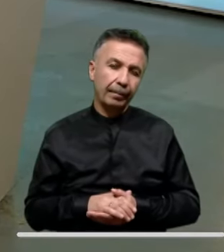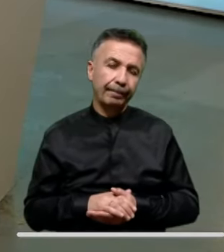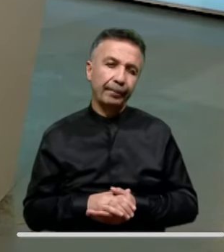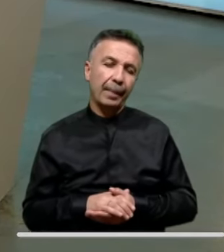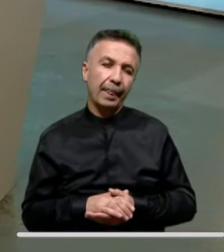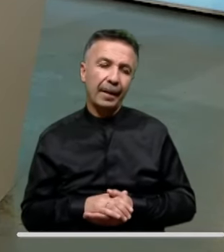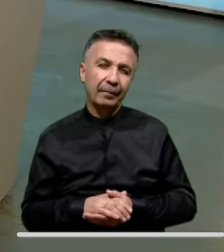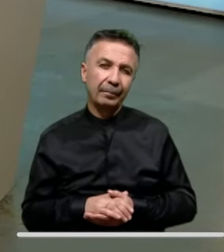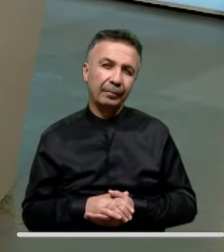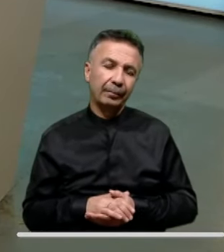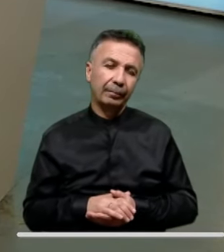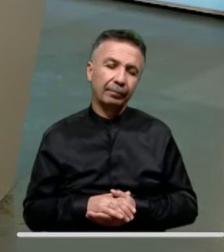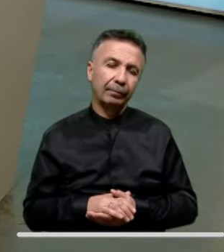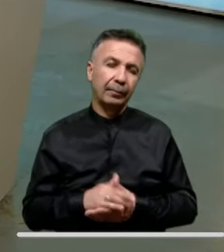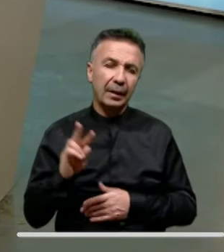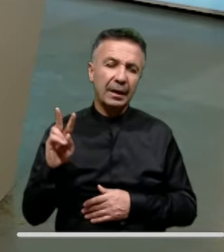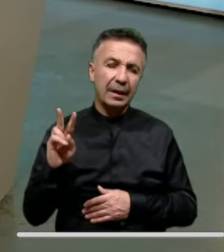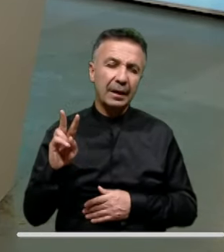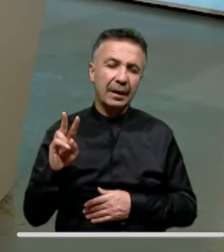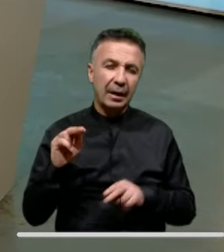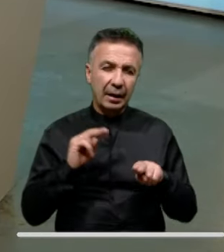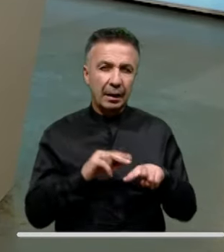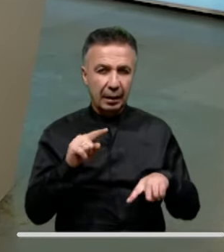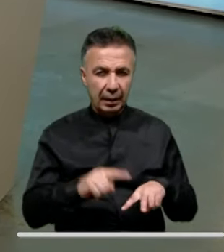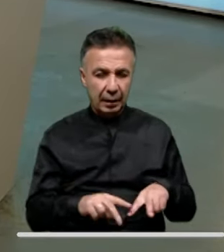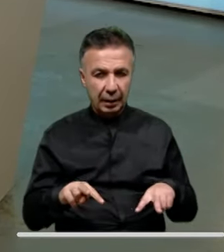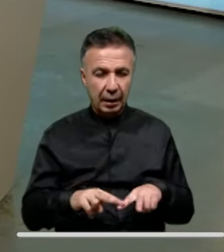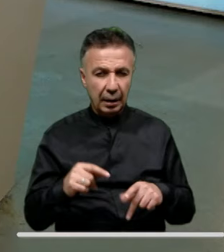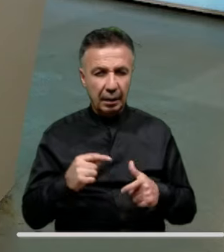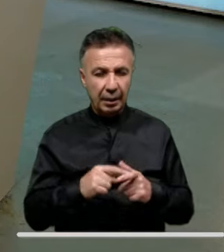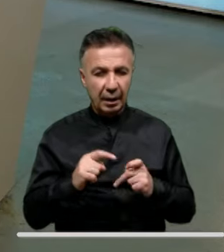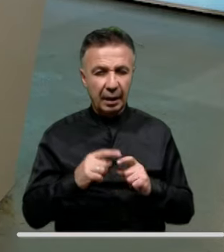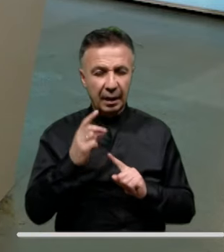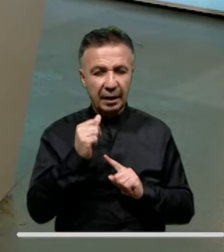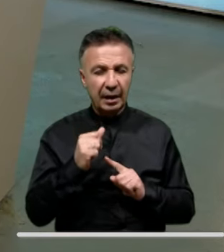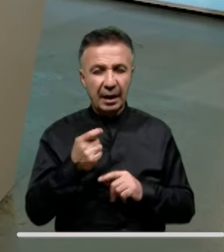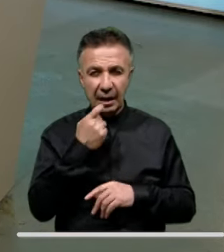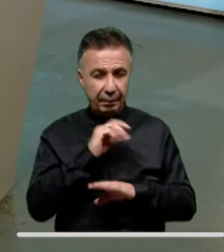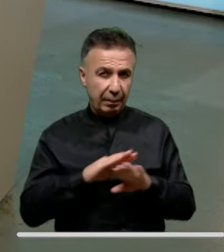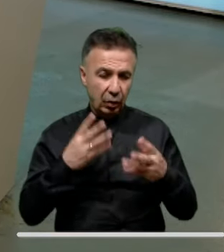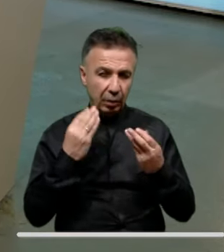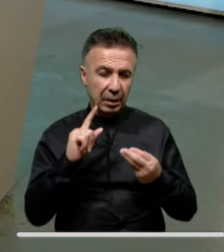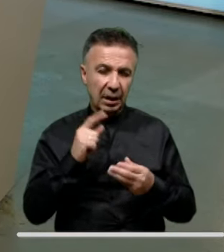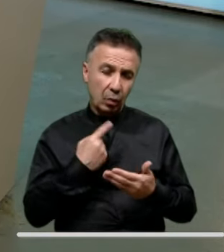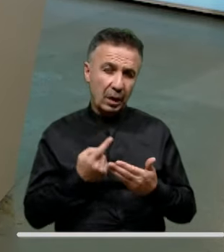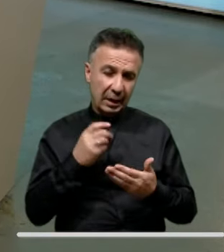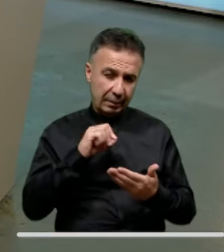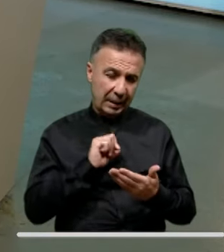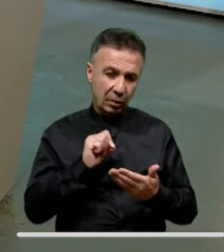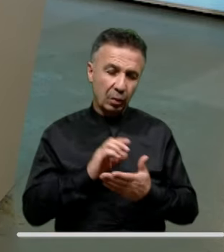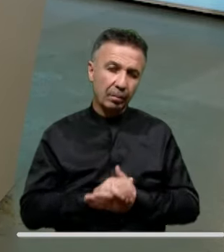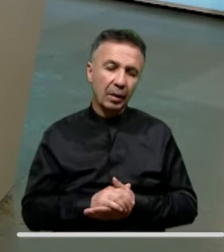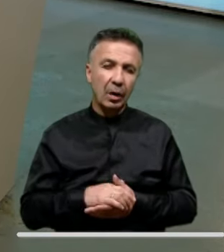hayvanın 2 kameri yılını doldurması lazım. Kur'an-ı Kerim'de Cenab-ı Hak Estağfirullah